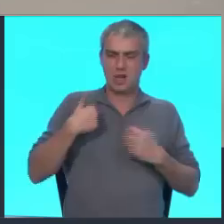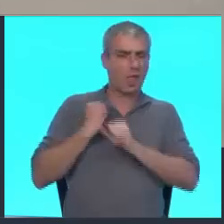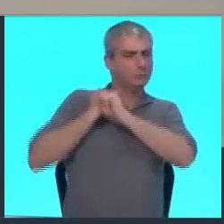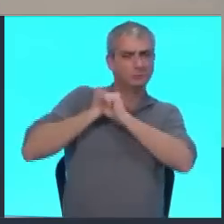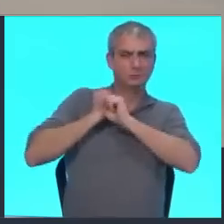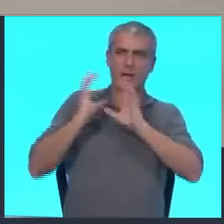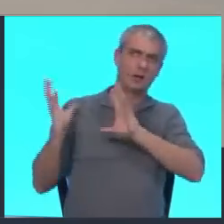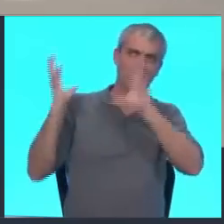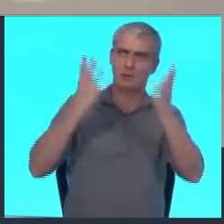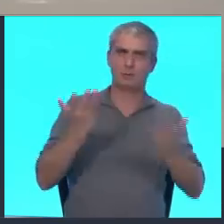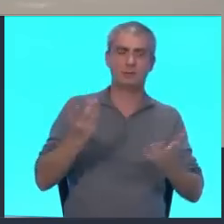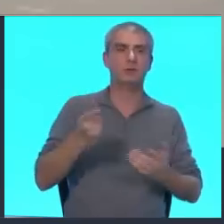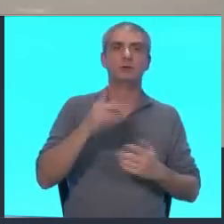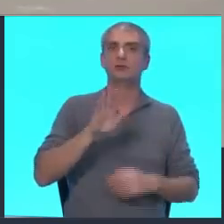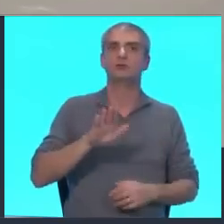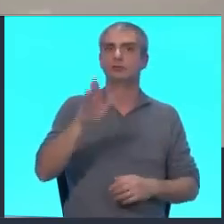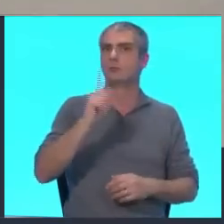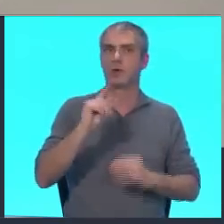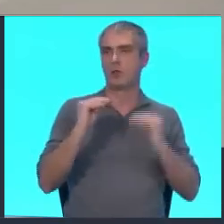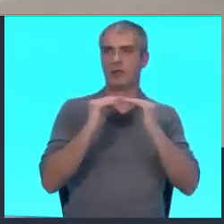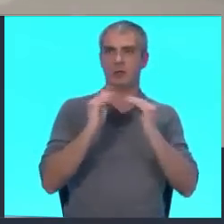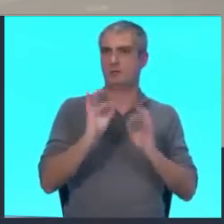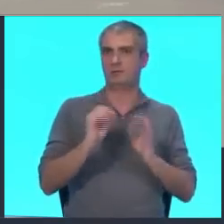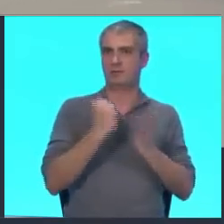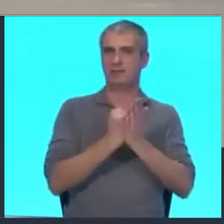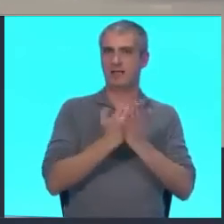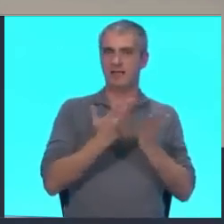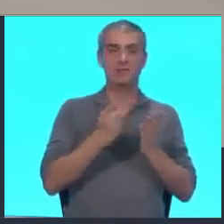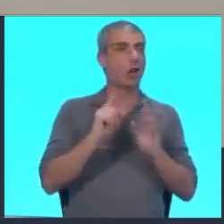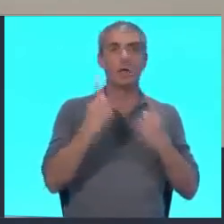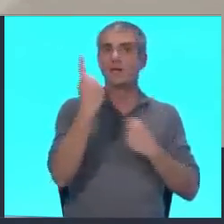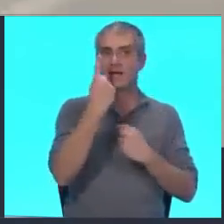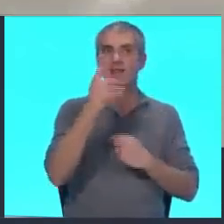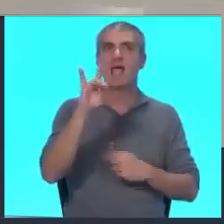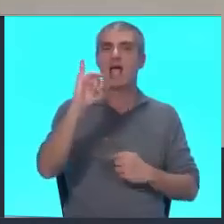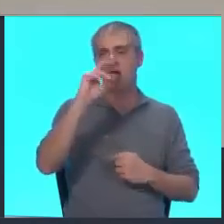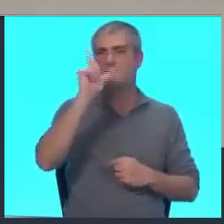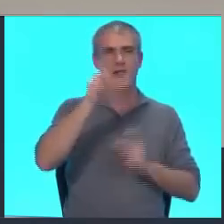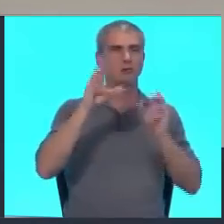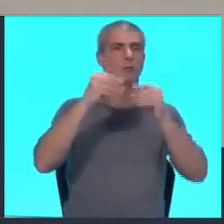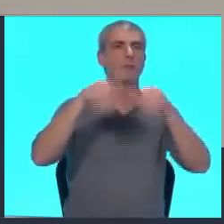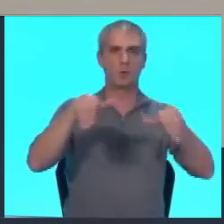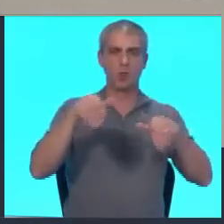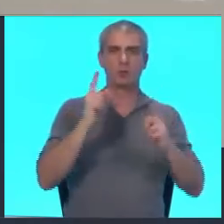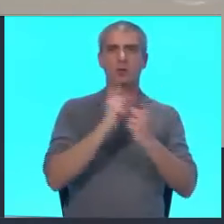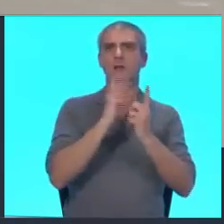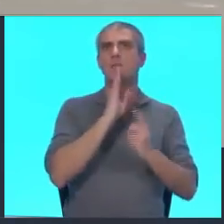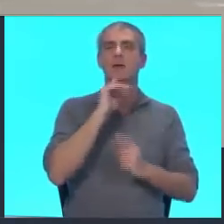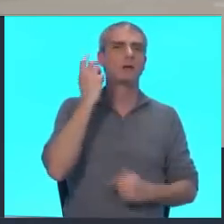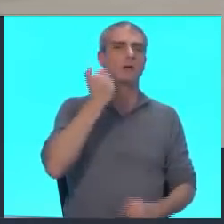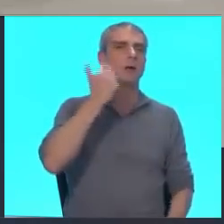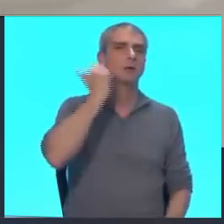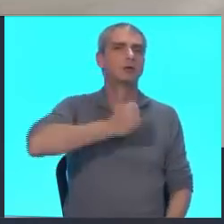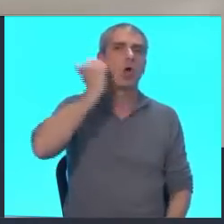אחד. השיפוע הוא לא תקני, נו. זה לא מקרה יחיד, חיה ושאר בעלי המוגבלויות נתקלים בבעיה הזאת על בסיס כמעט